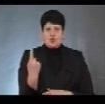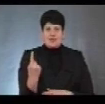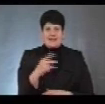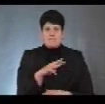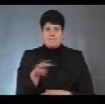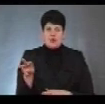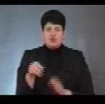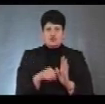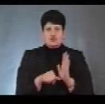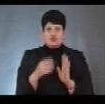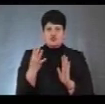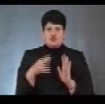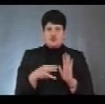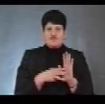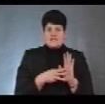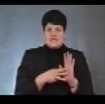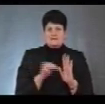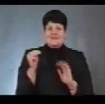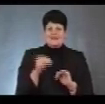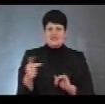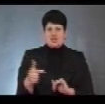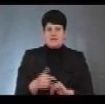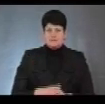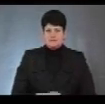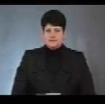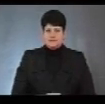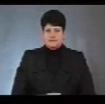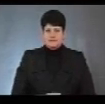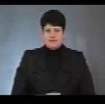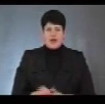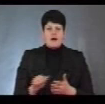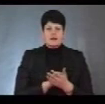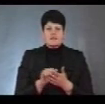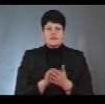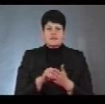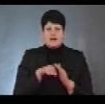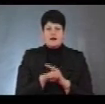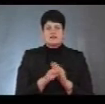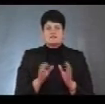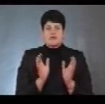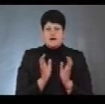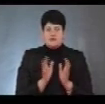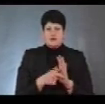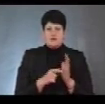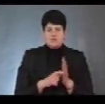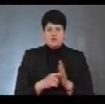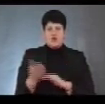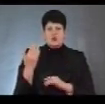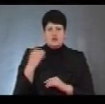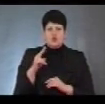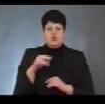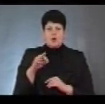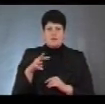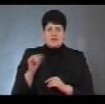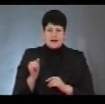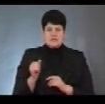мільйон 648 тисяч гривень. Архівні матеріали області зберігалися у приміщенні колишнього Домініканського монастиря